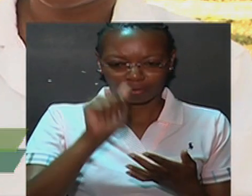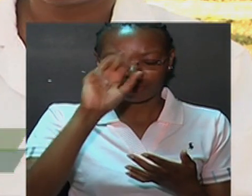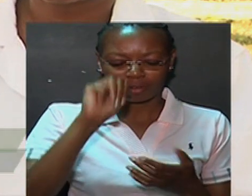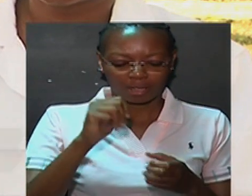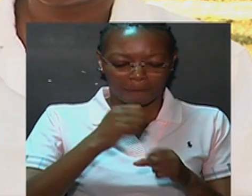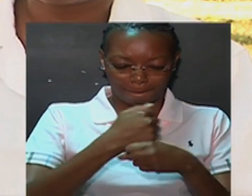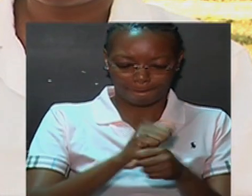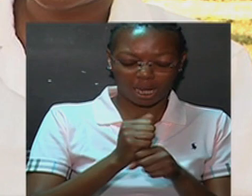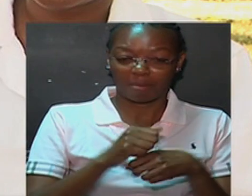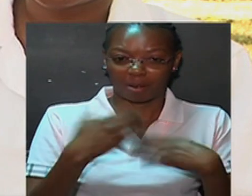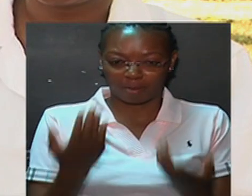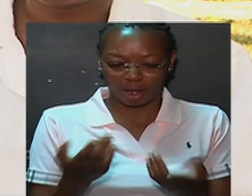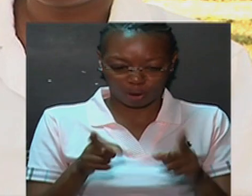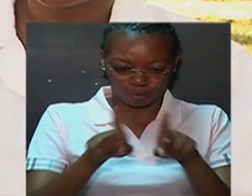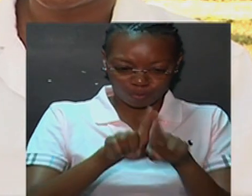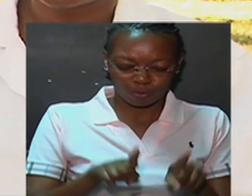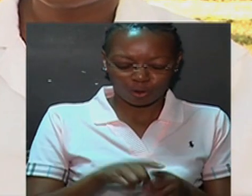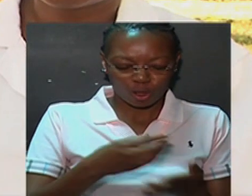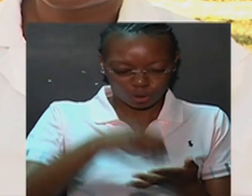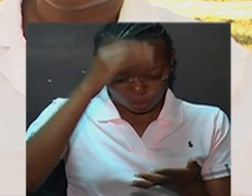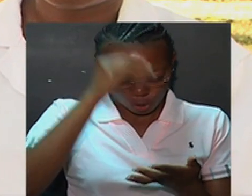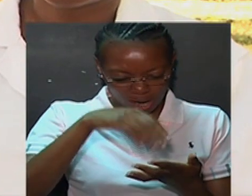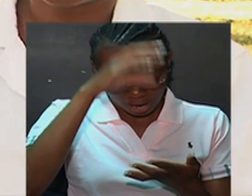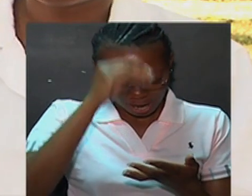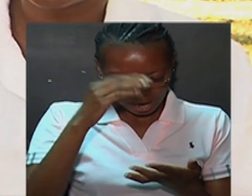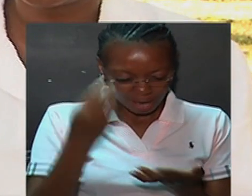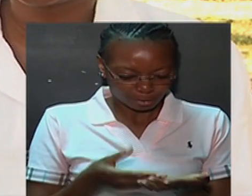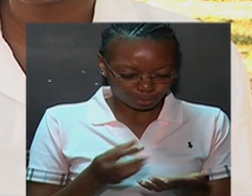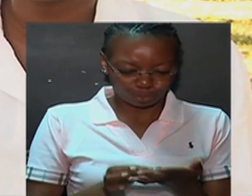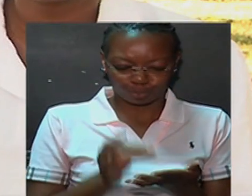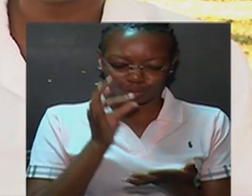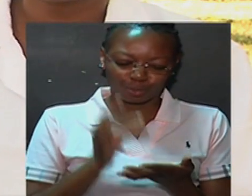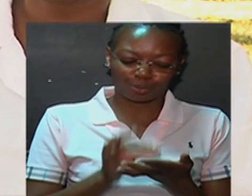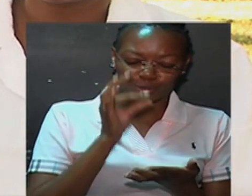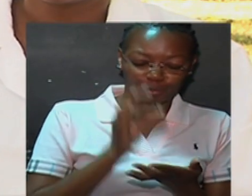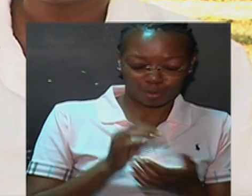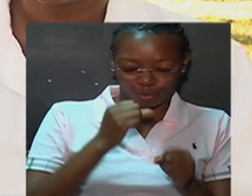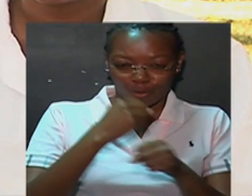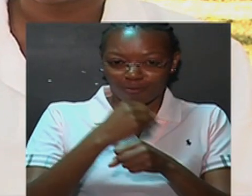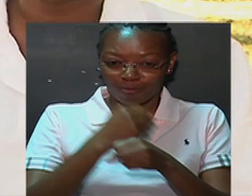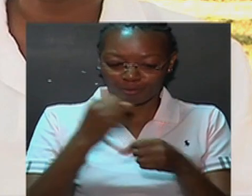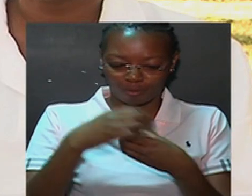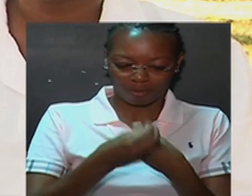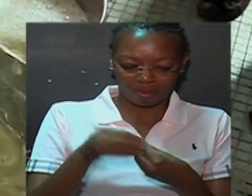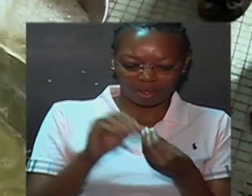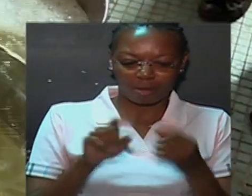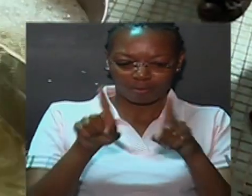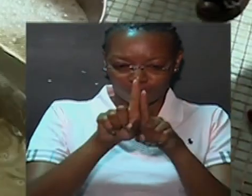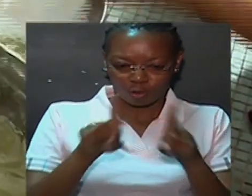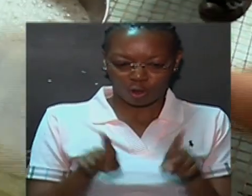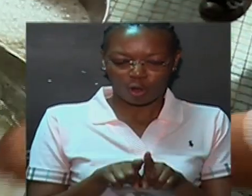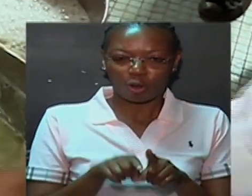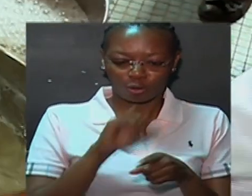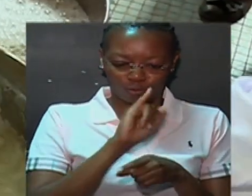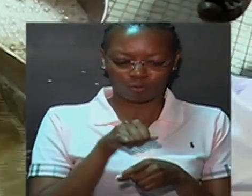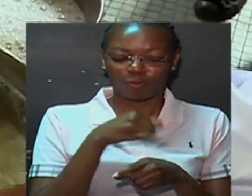nimesoma kuwa naweza tengeneza banana crisps kutoka tu kwa lile nina ile ndizi. Na pia tunaweza tengeneza